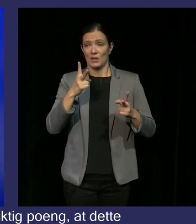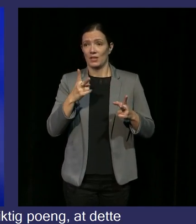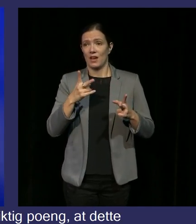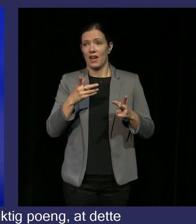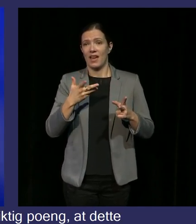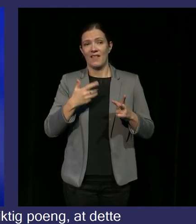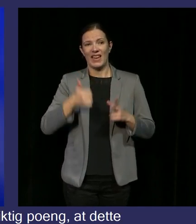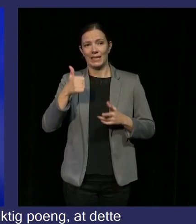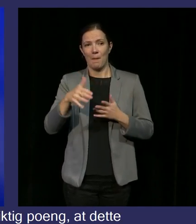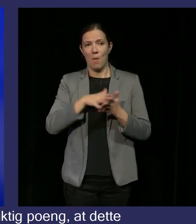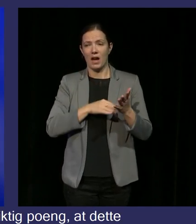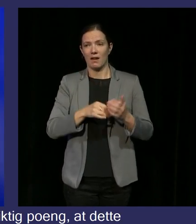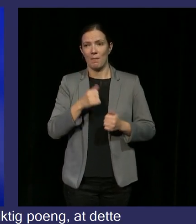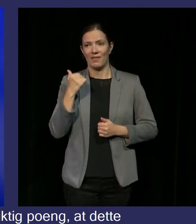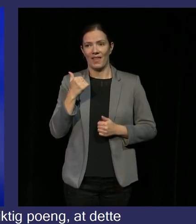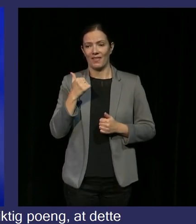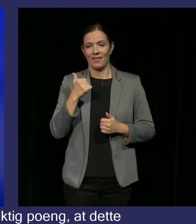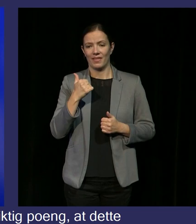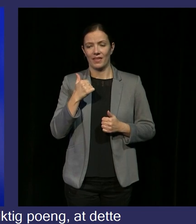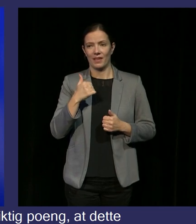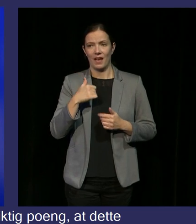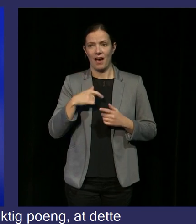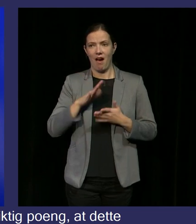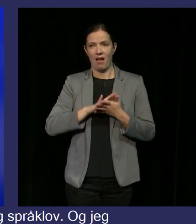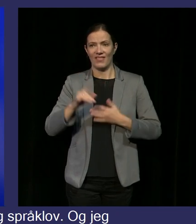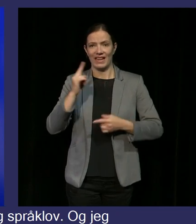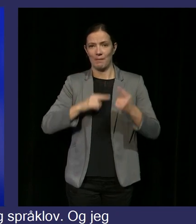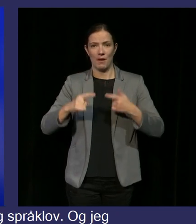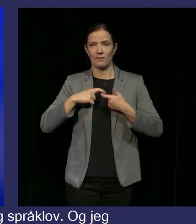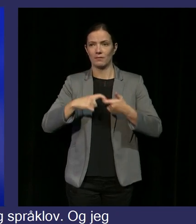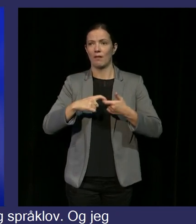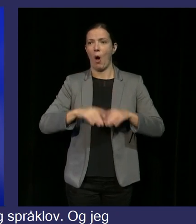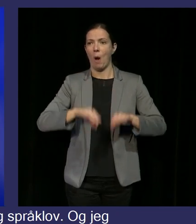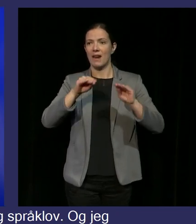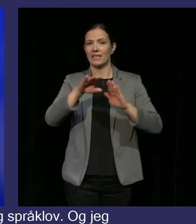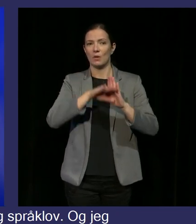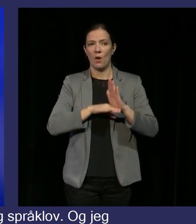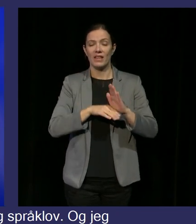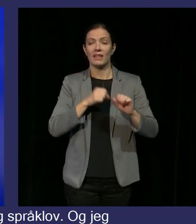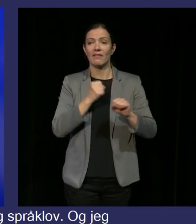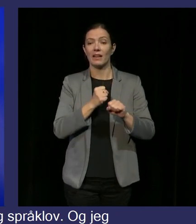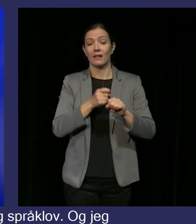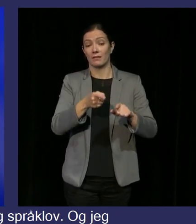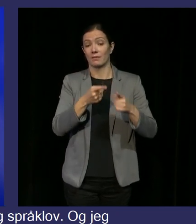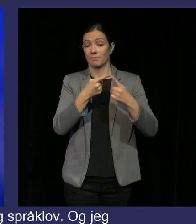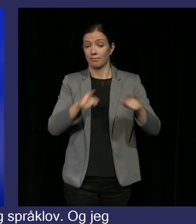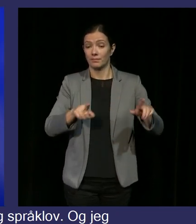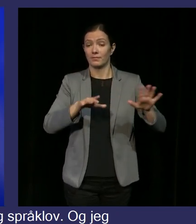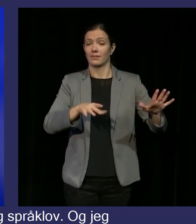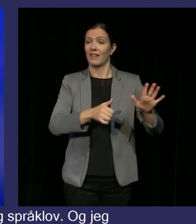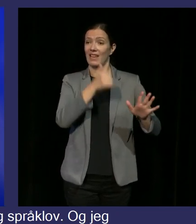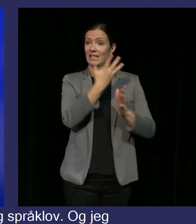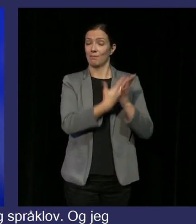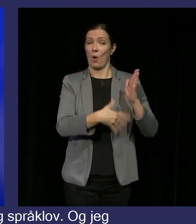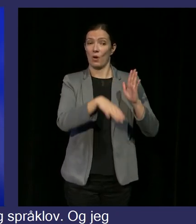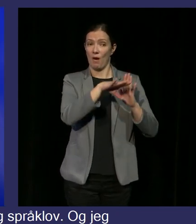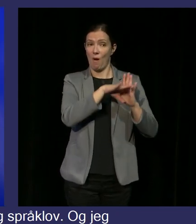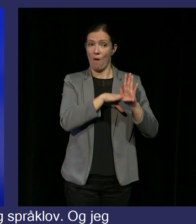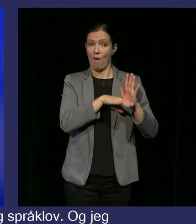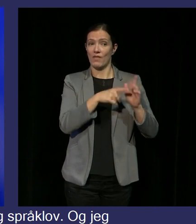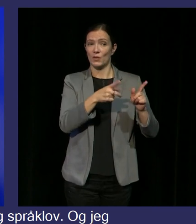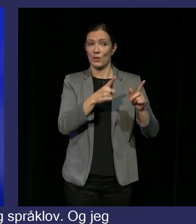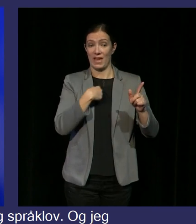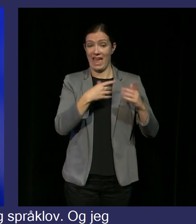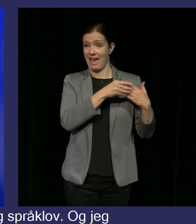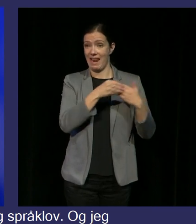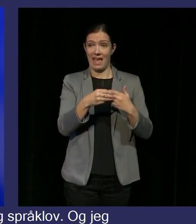viktig poeng, at dette har jo til nå nærmest vært en debatt om opplæringsloven. Altså opplæringsloven en svært, svært viktig språklov, og jeg leder det utvalget som foreslår